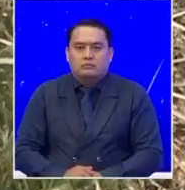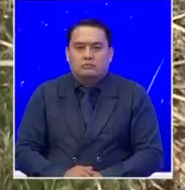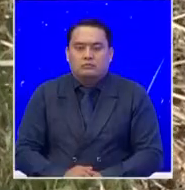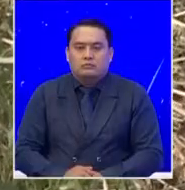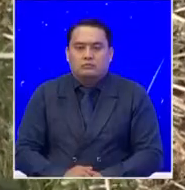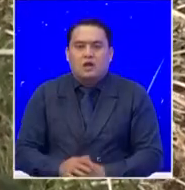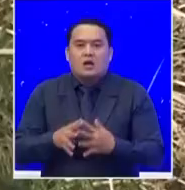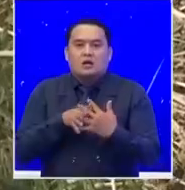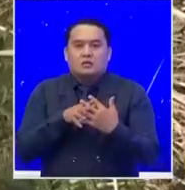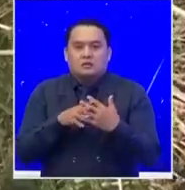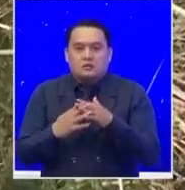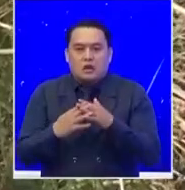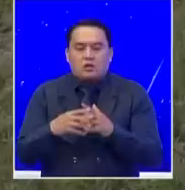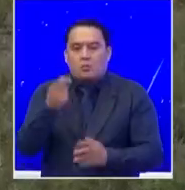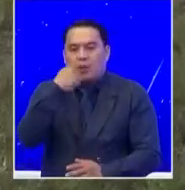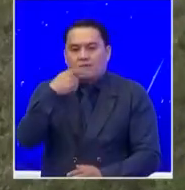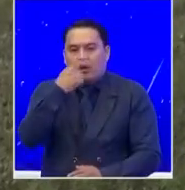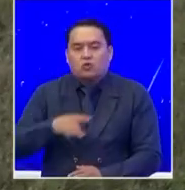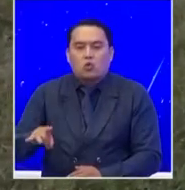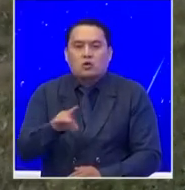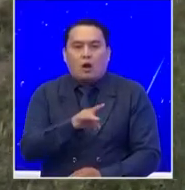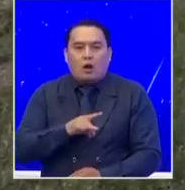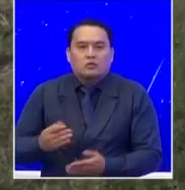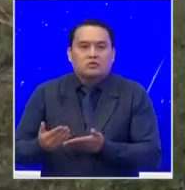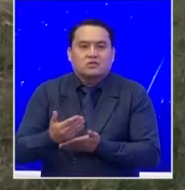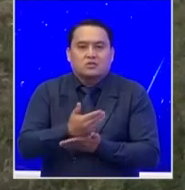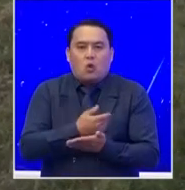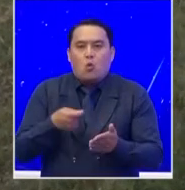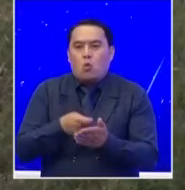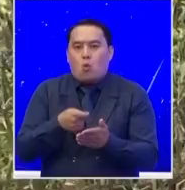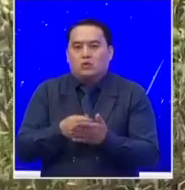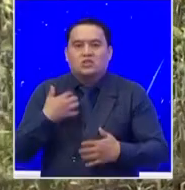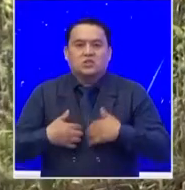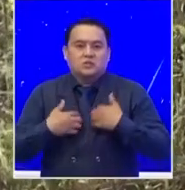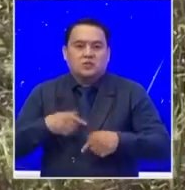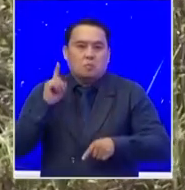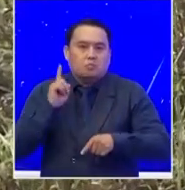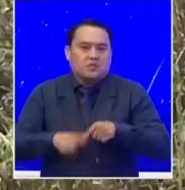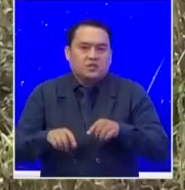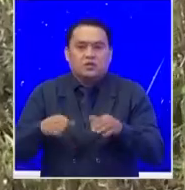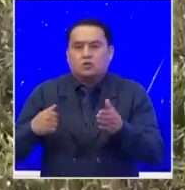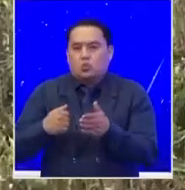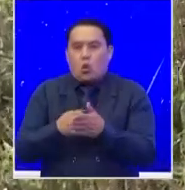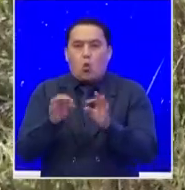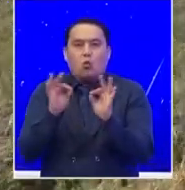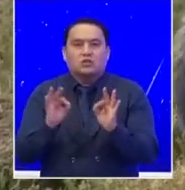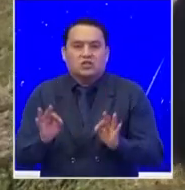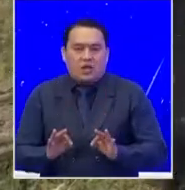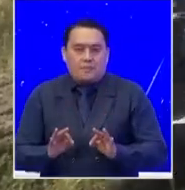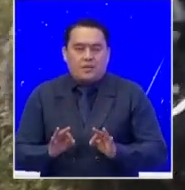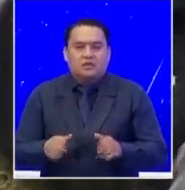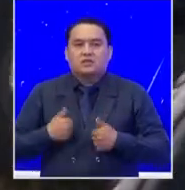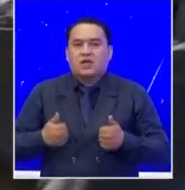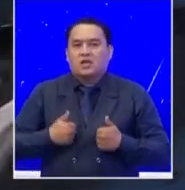сельском округе Ушарал в самом разгаре сенокос и сбор урожая люцерны. Фермеры спешат управиться до осени. Крестьянское хозяйство Аусадыков